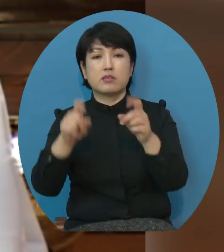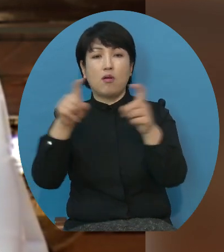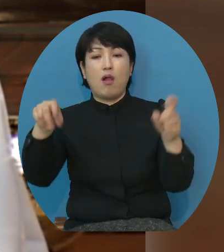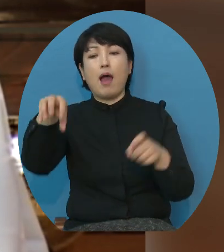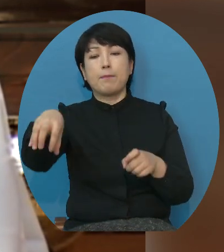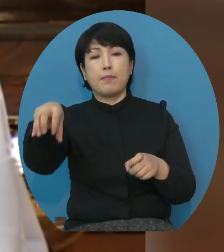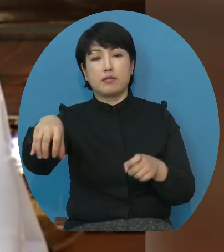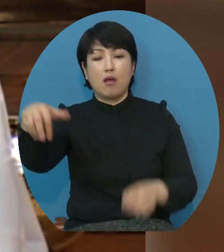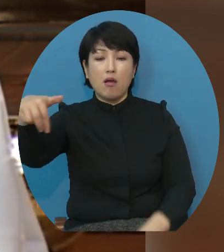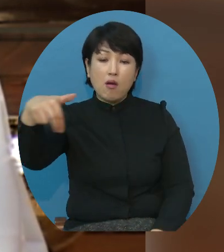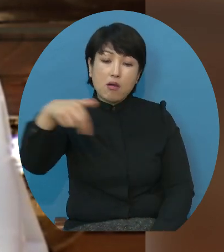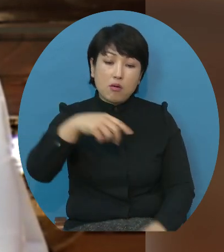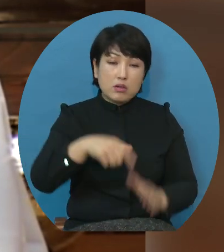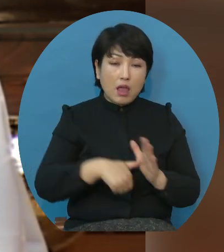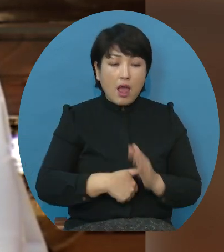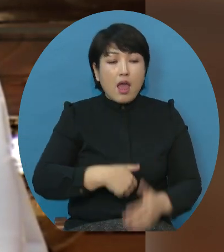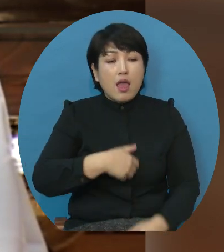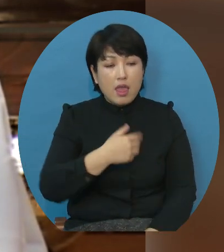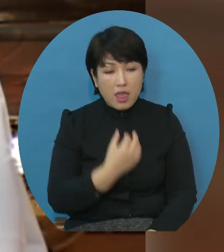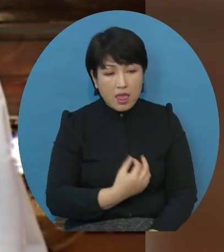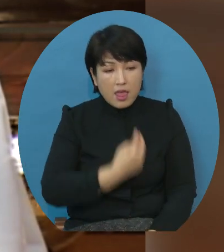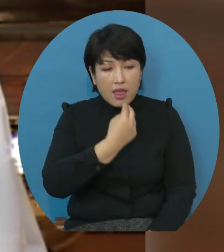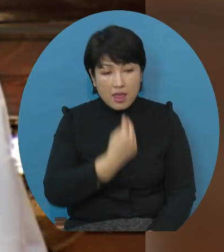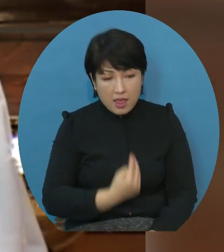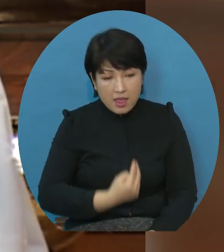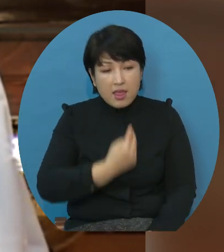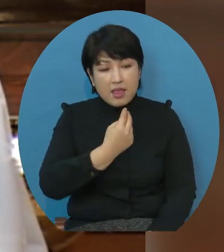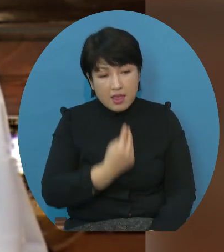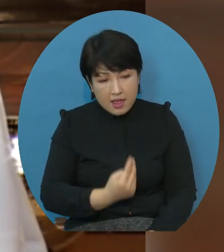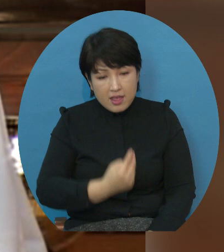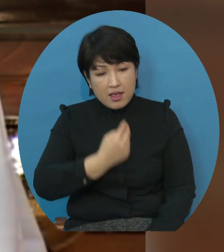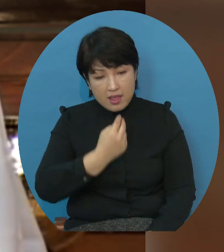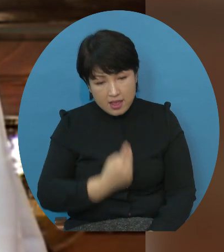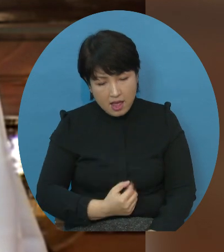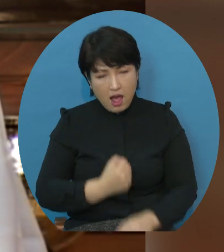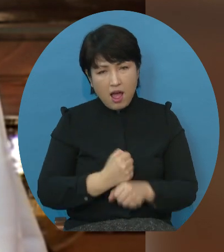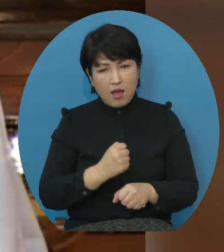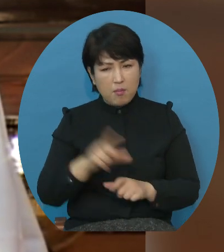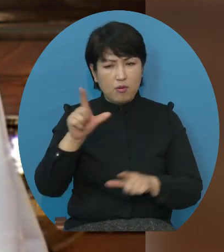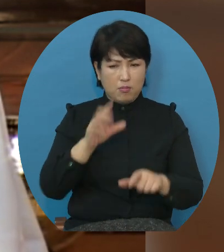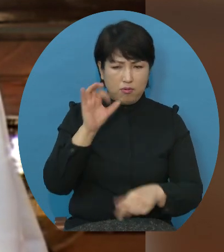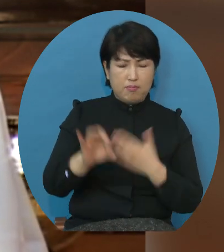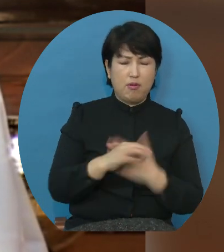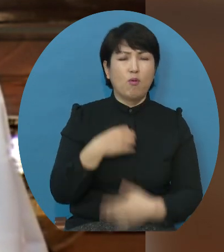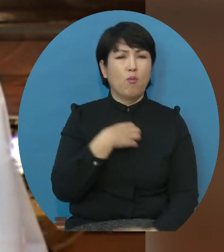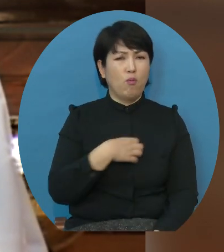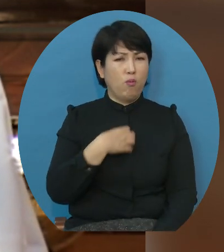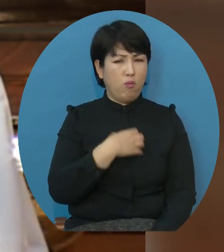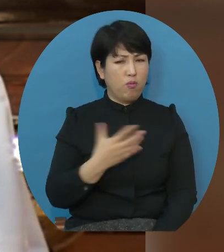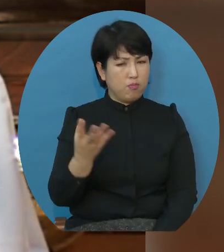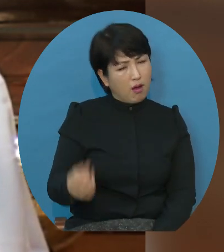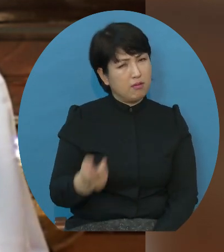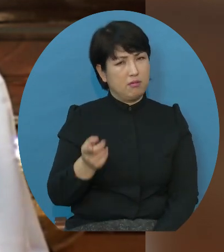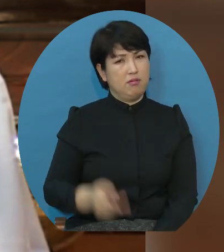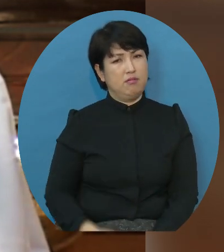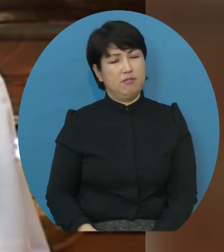데도 숨이 차 가지고 헐레벌떡 하고 이렇게 들어오면서 괴로워 했다는거